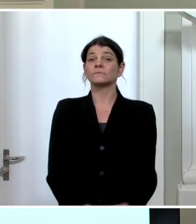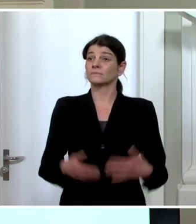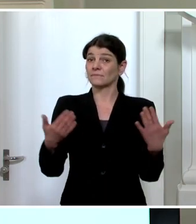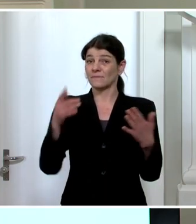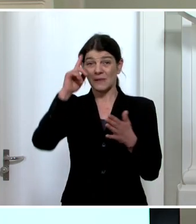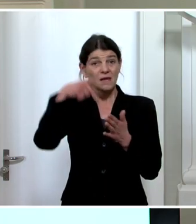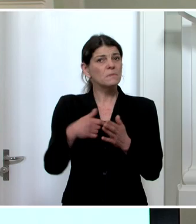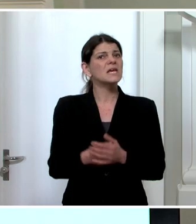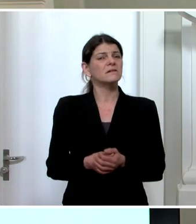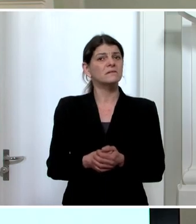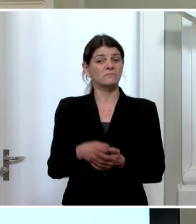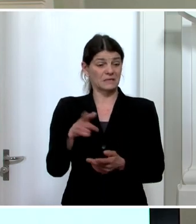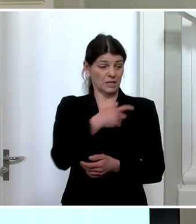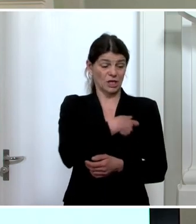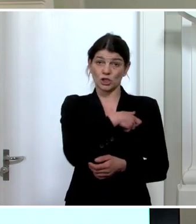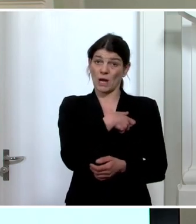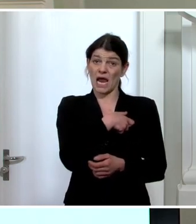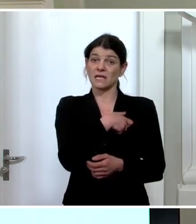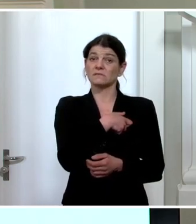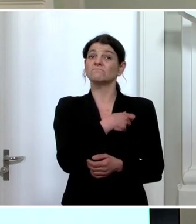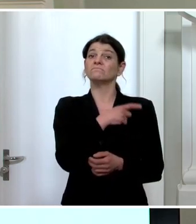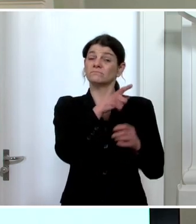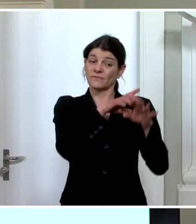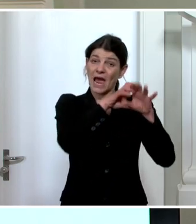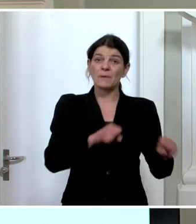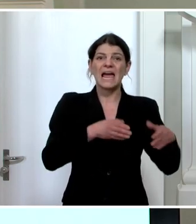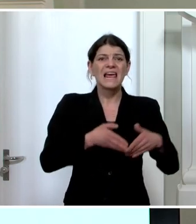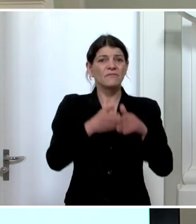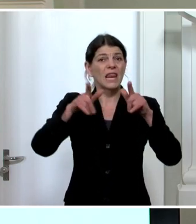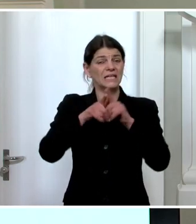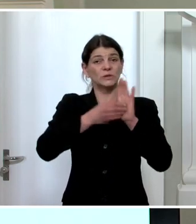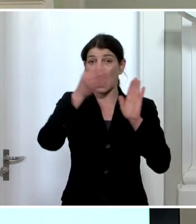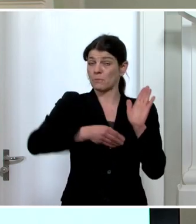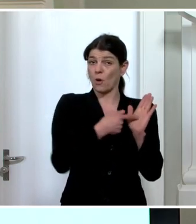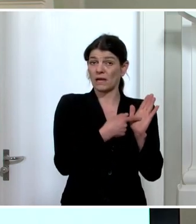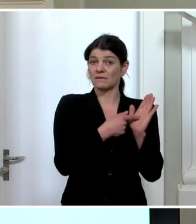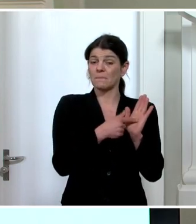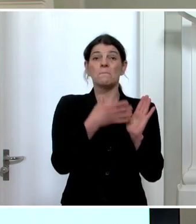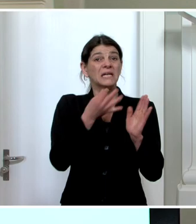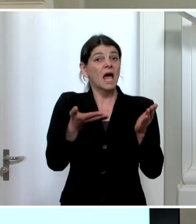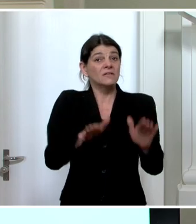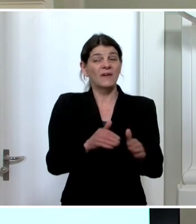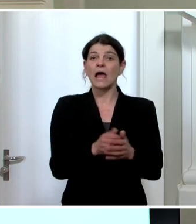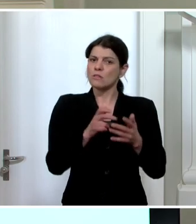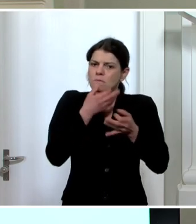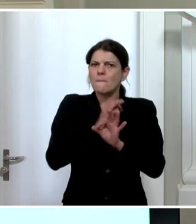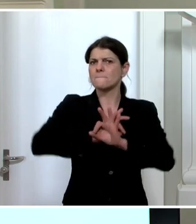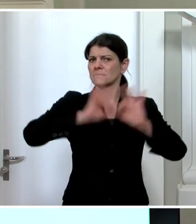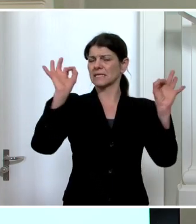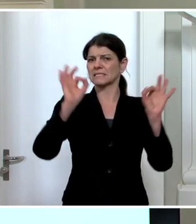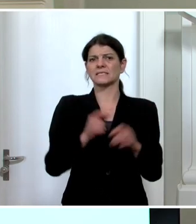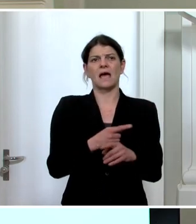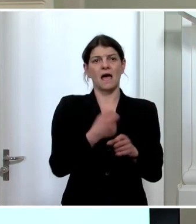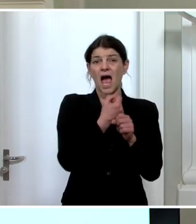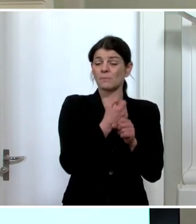Damit das mit der Schweiz vereinbarte Hilfeleistungsabkommen im Bedarfsfall noch effektiver zum